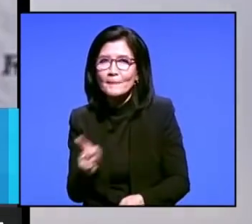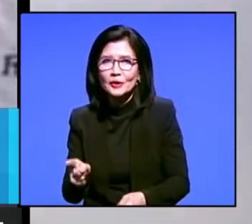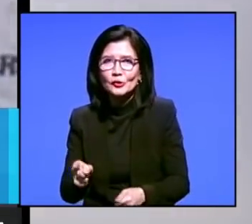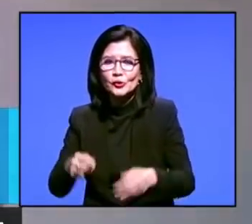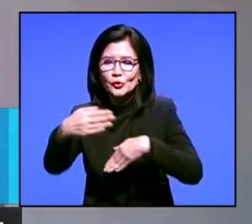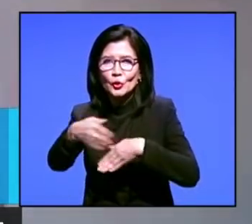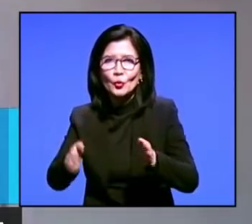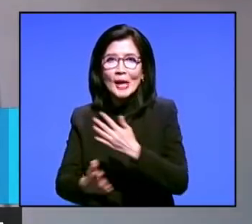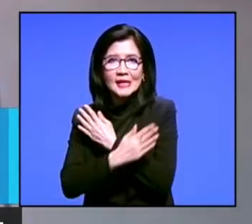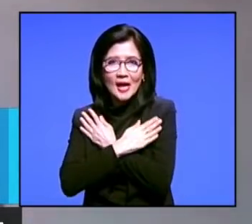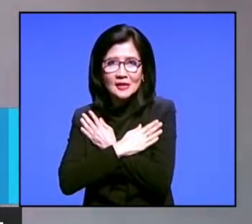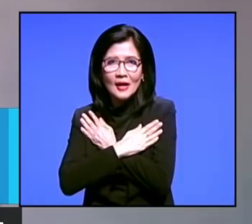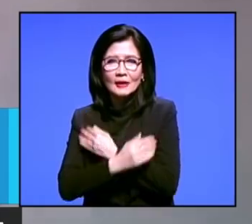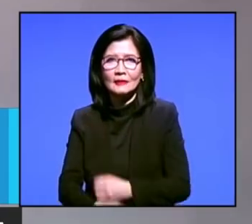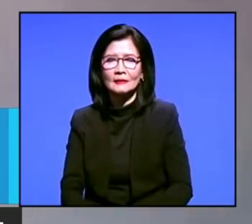jenazah.